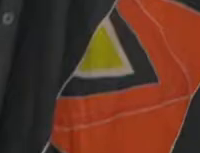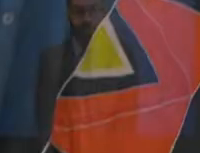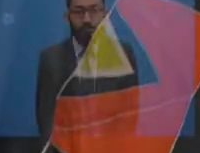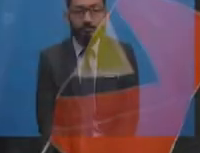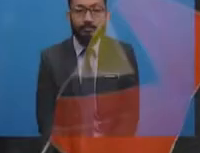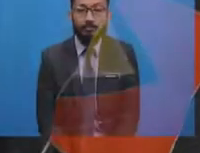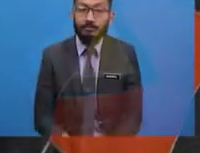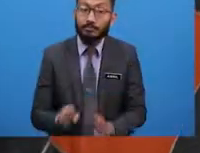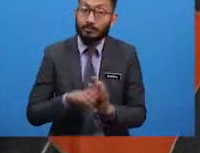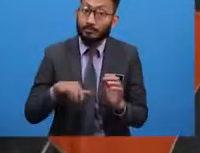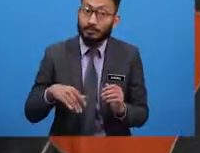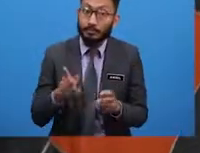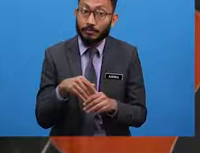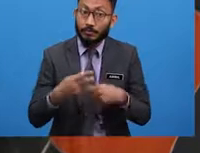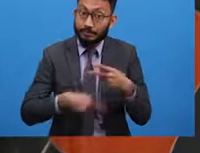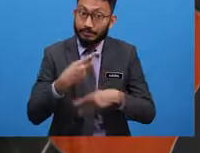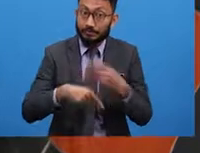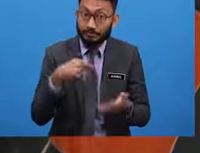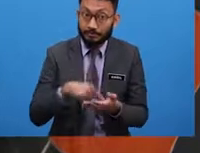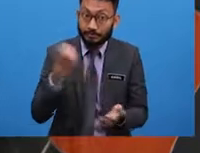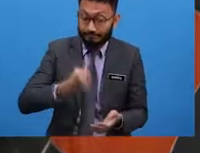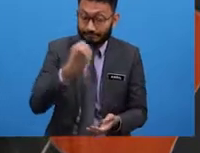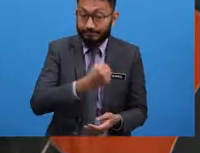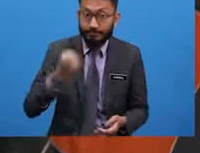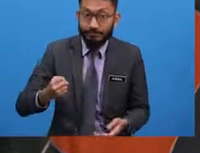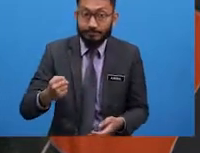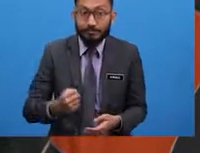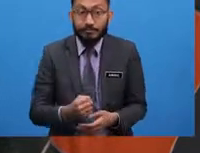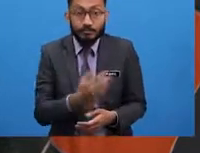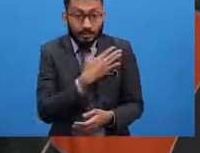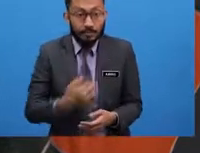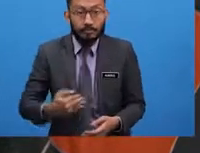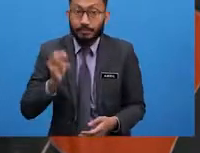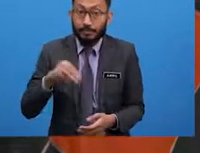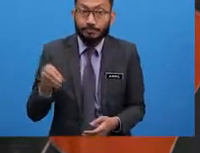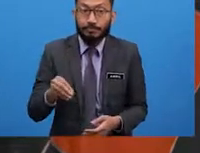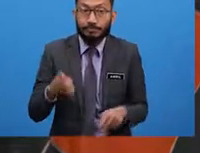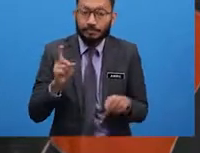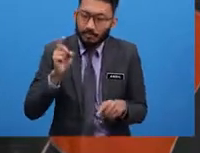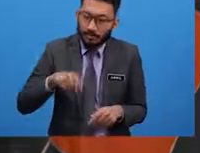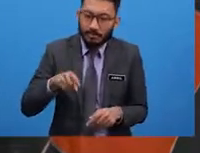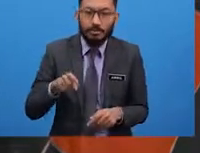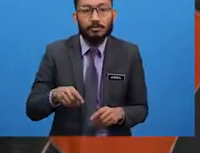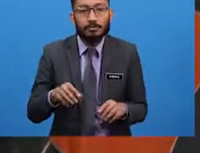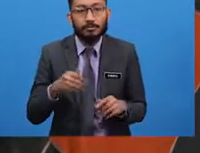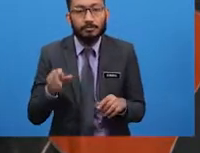Sebelum melakukan proses menerap batik, murid-murid perlulah memakai alat pelindungan diri.